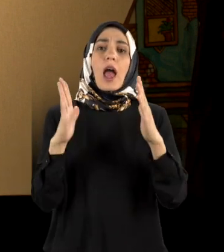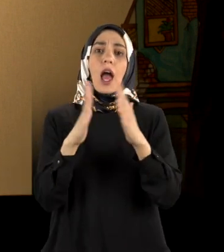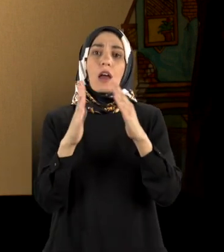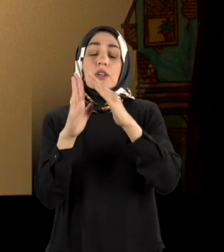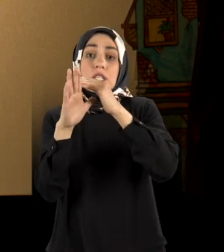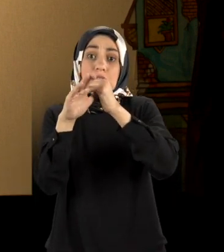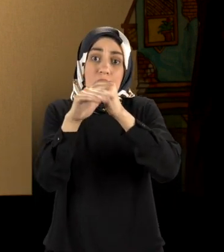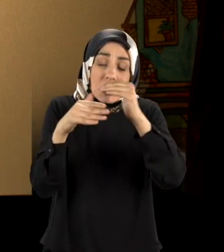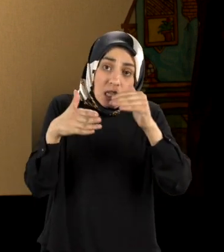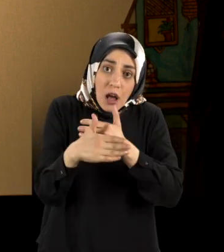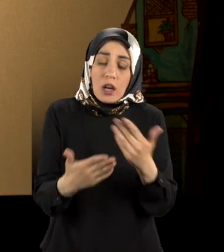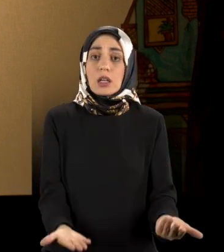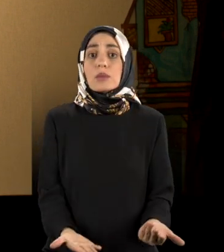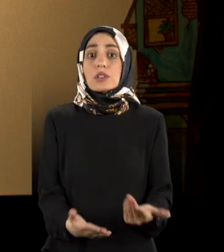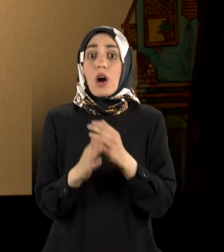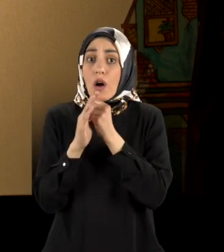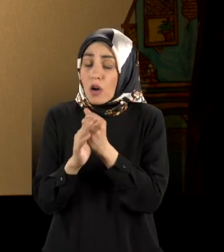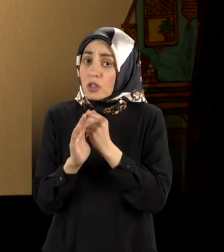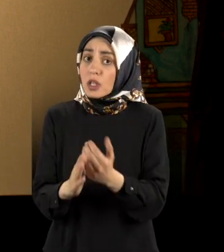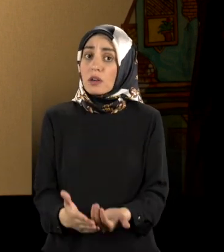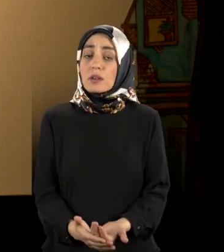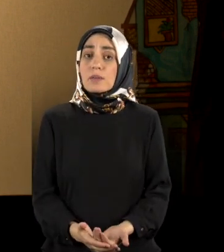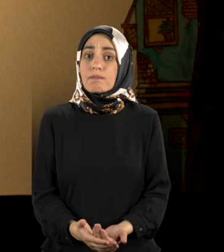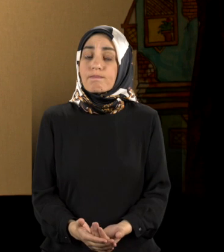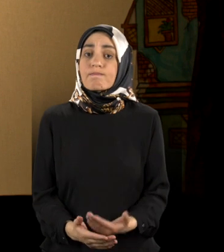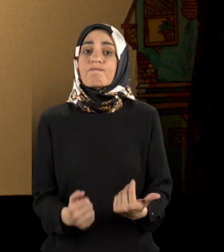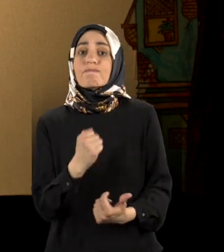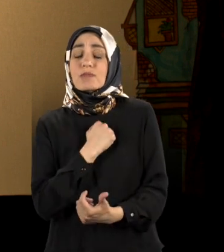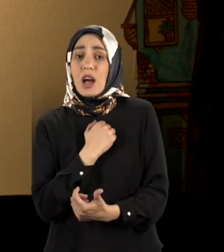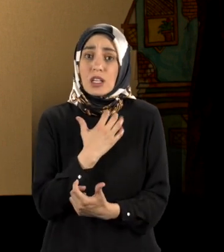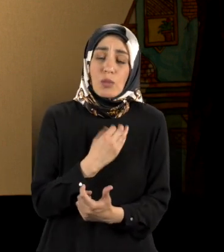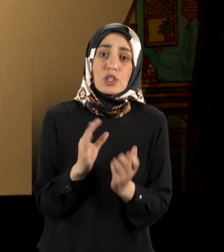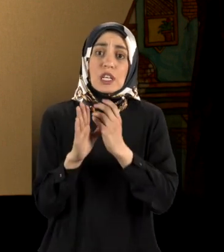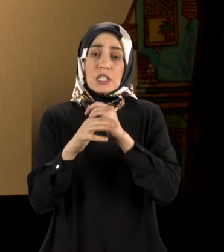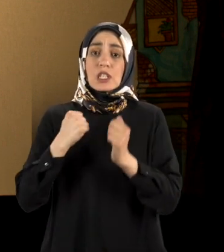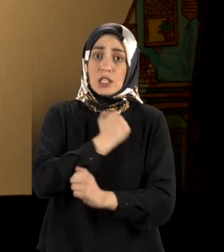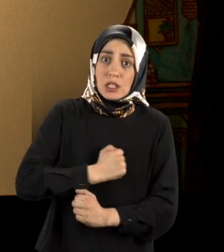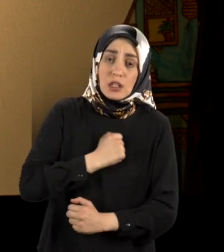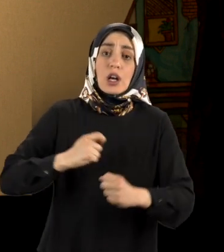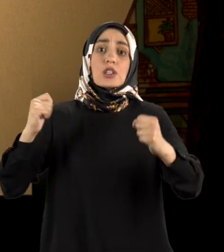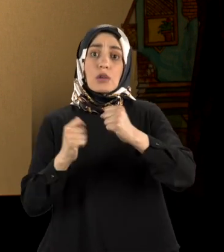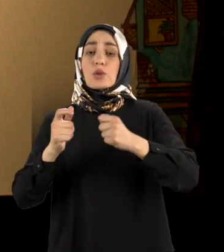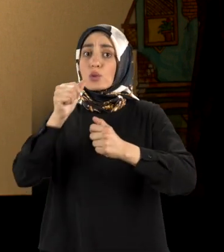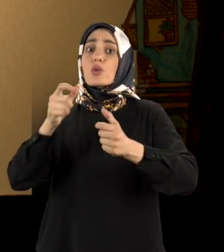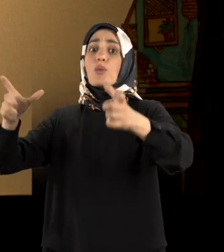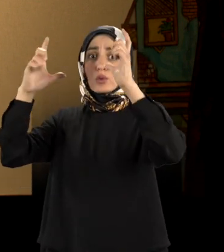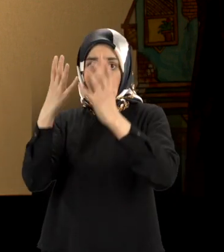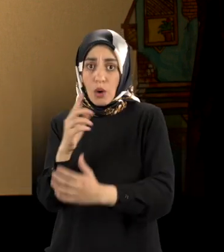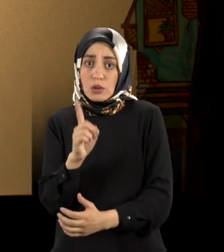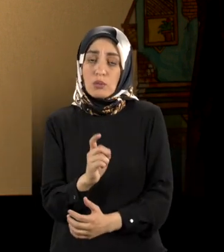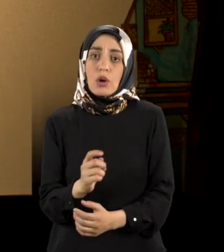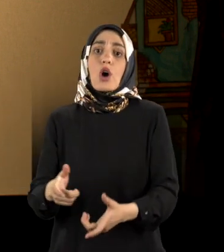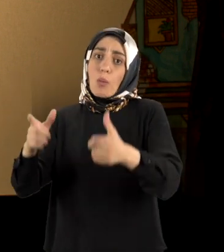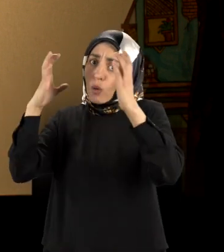danazol ve evini soymaya Hırsızlar girmiş Hacı Cavcav canım olsun hırsıza kızıp davulcunun